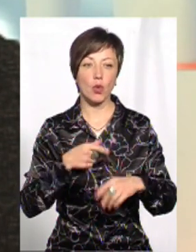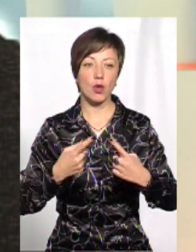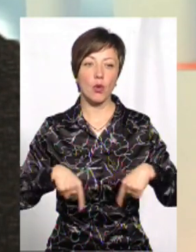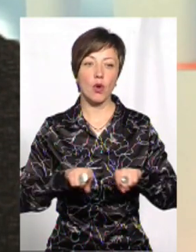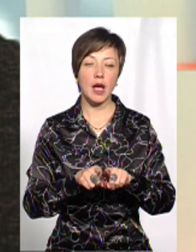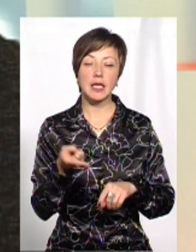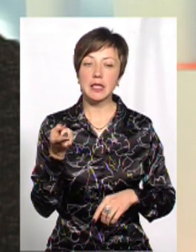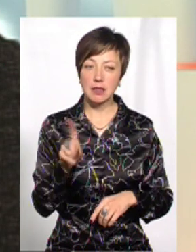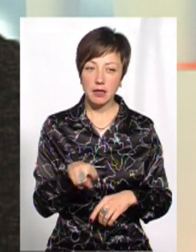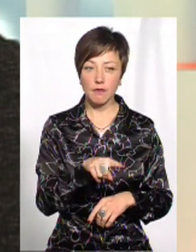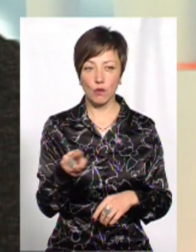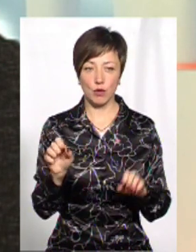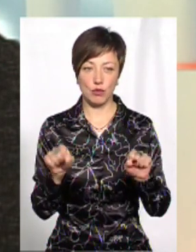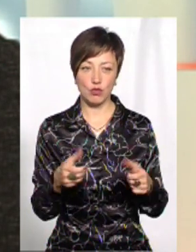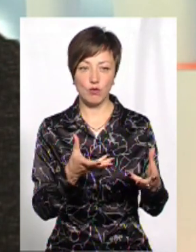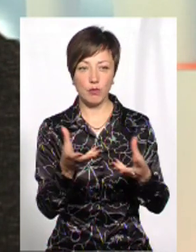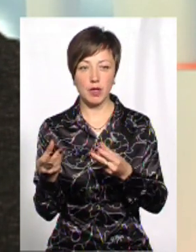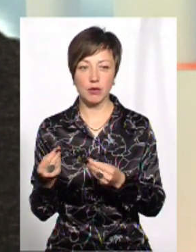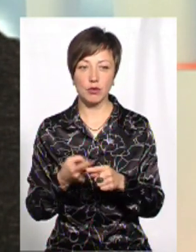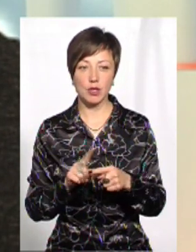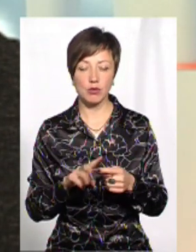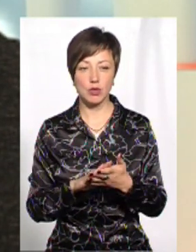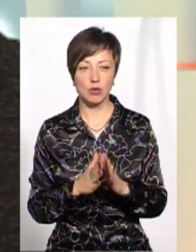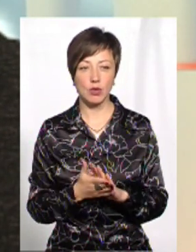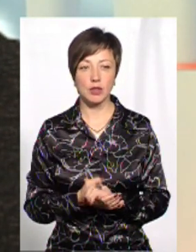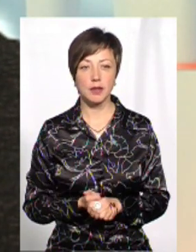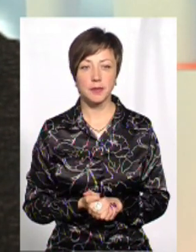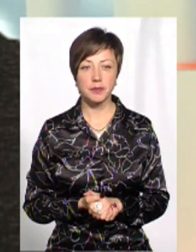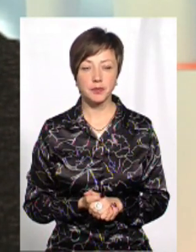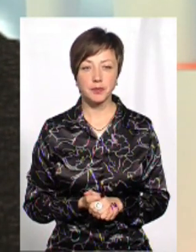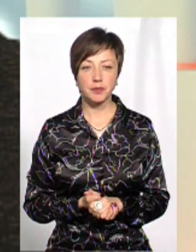органи, і тільки вони можуть вплинути якось на цю ситуацію.